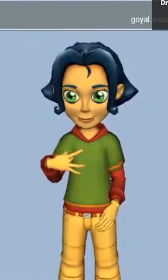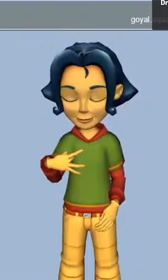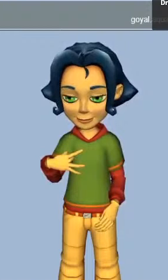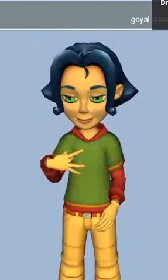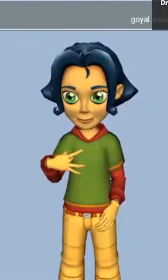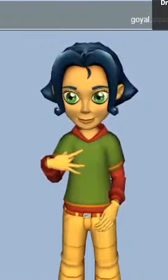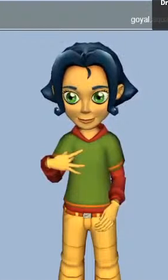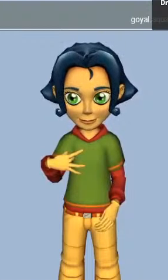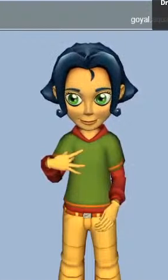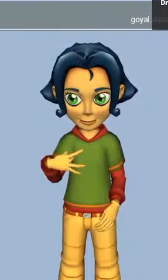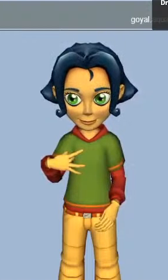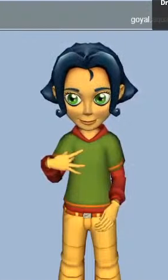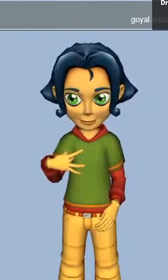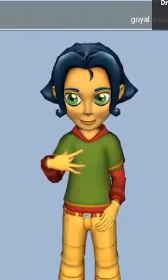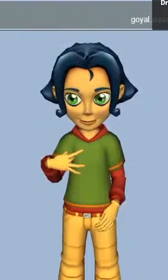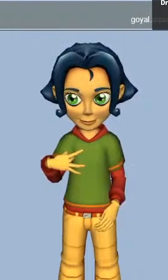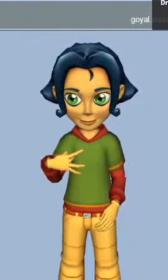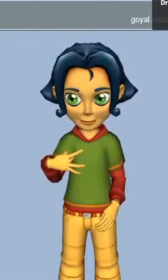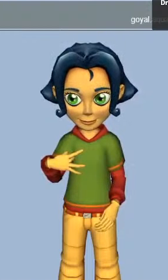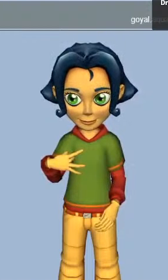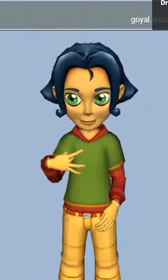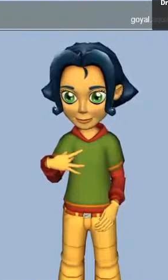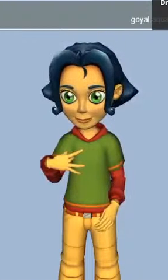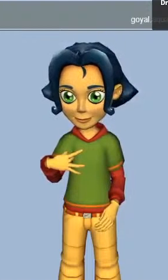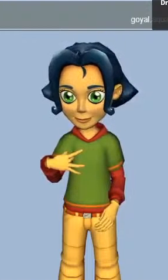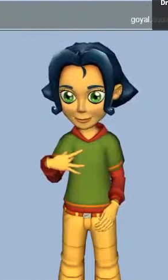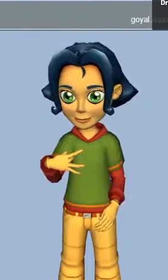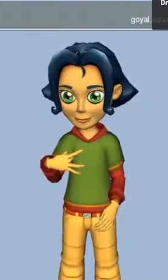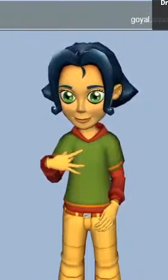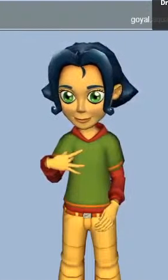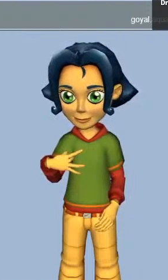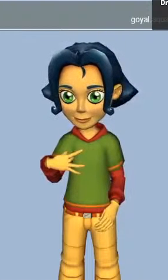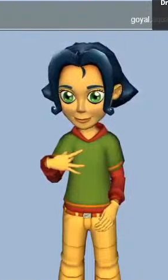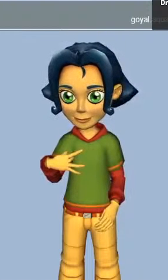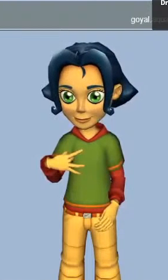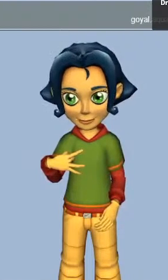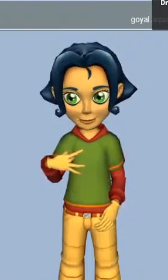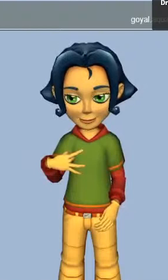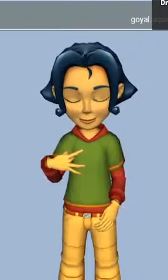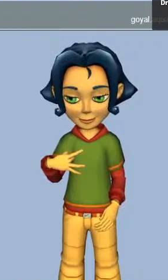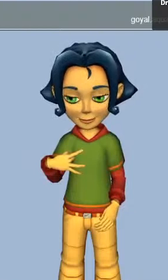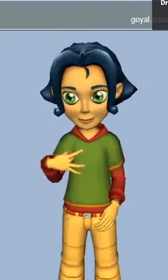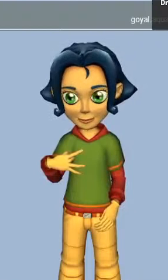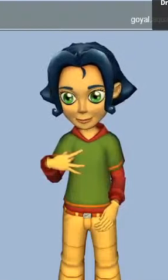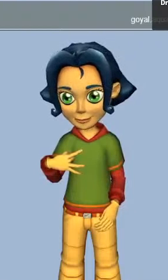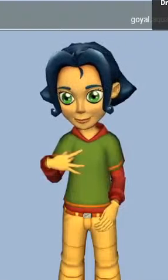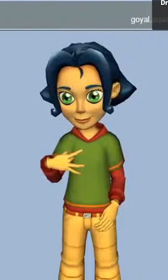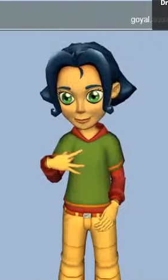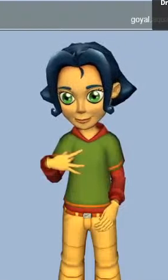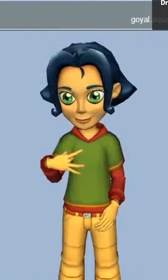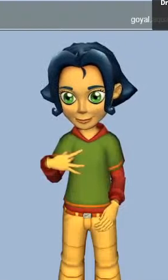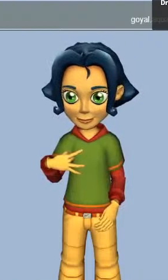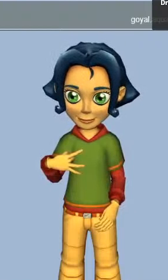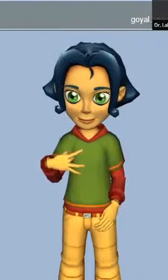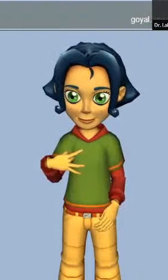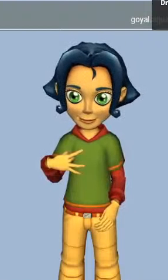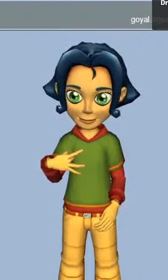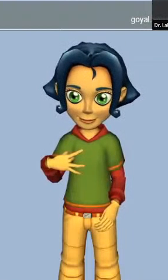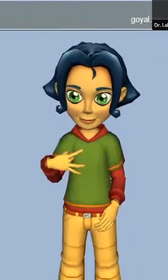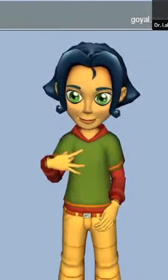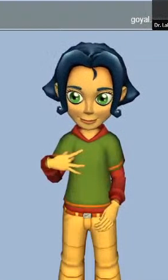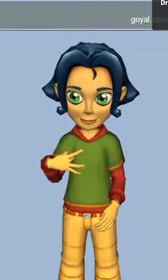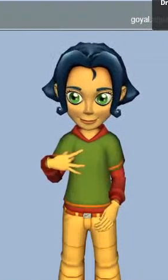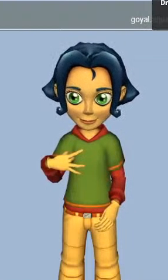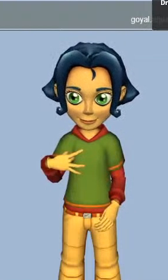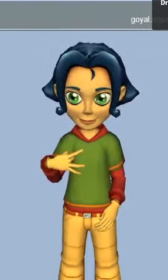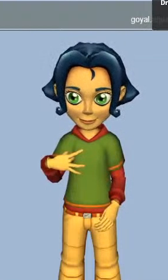ठीक है. Actually you are doing pioneering work, and whatever you'll be doing, actually the others will be following. So this is very